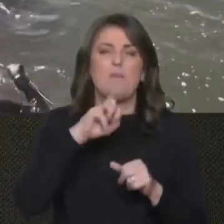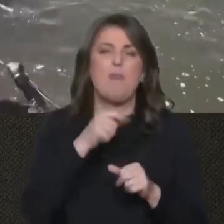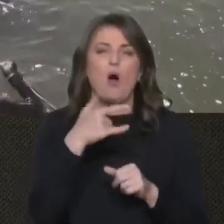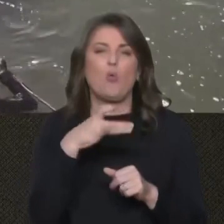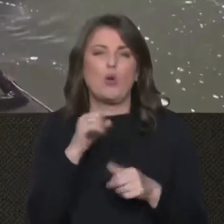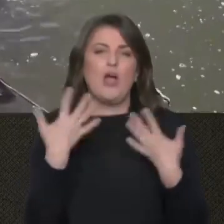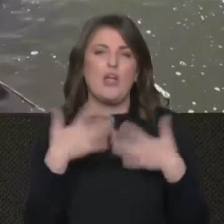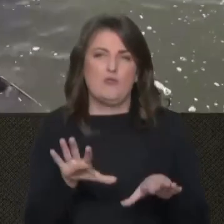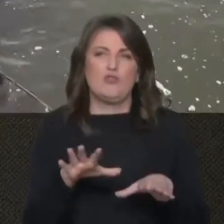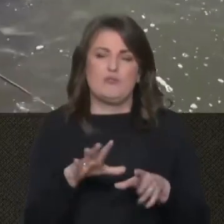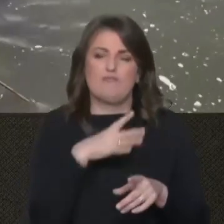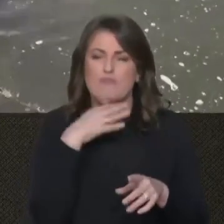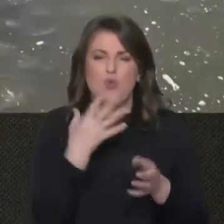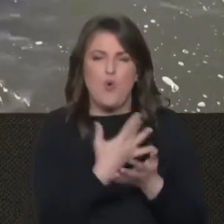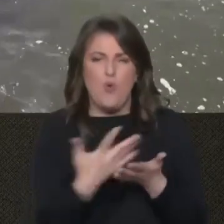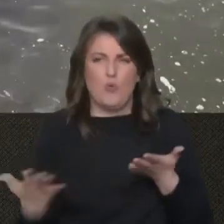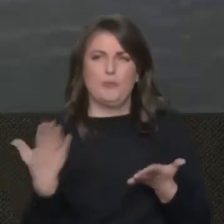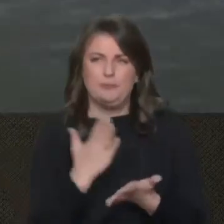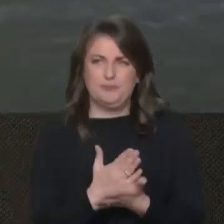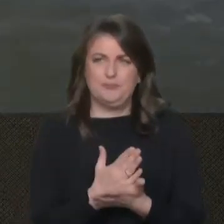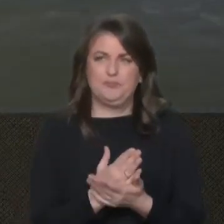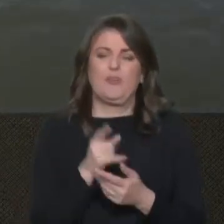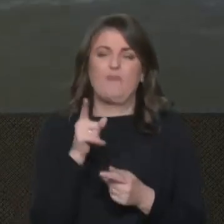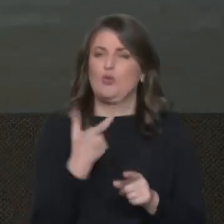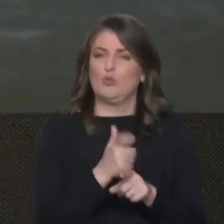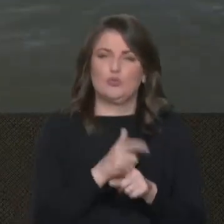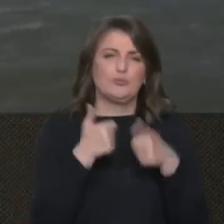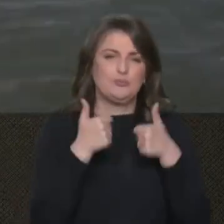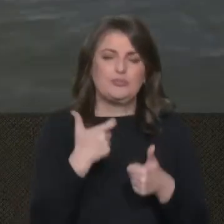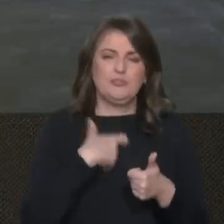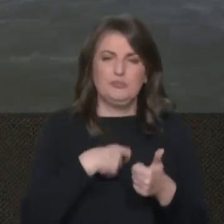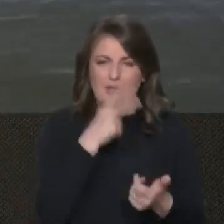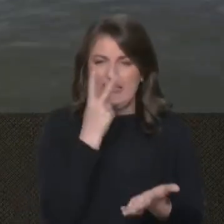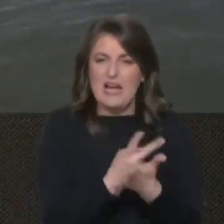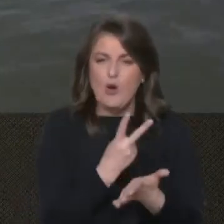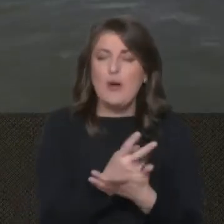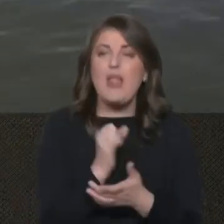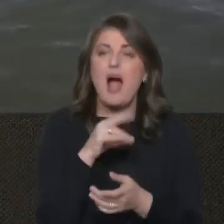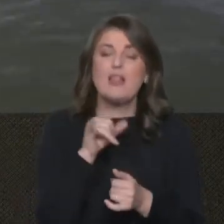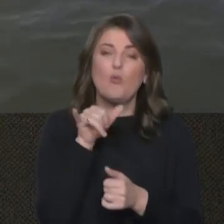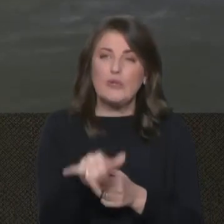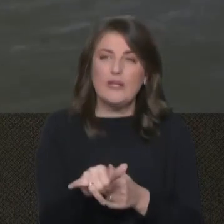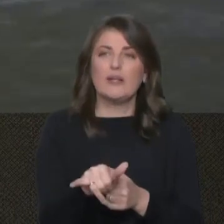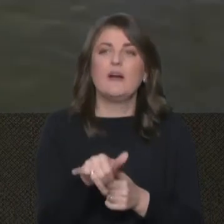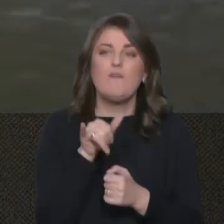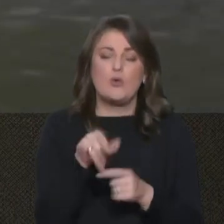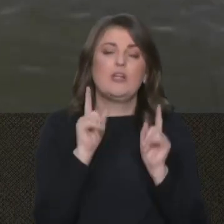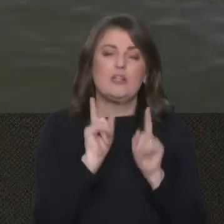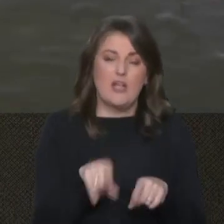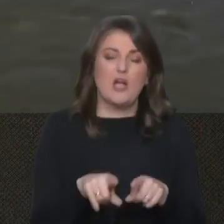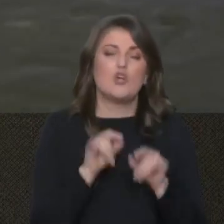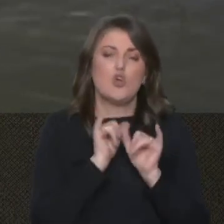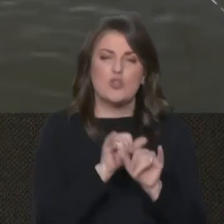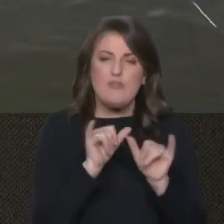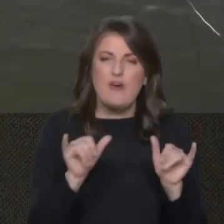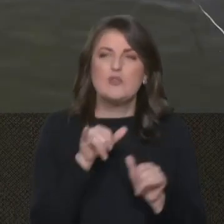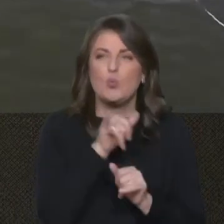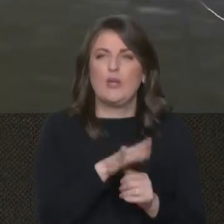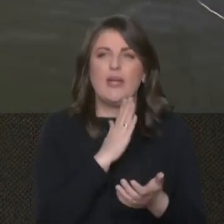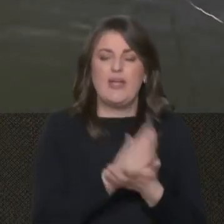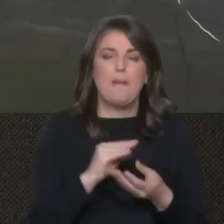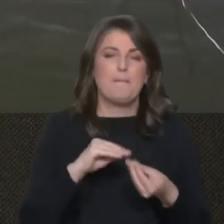які вже ціла низка є їх, вони дуже добре себе зарекомендували, але у них, вони теж розвиваються, у них